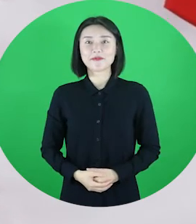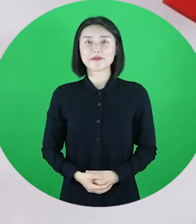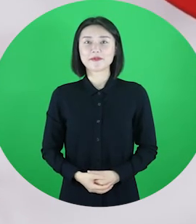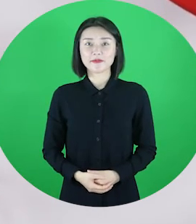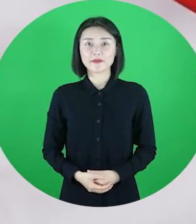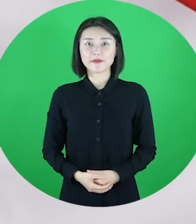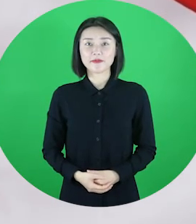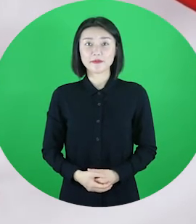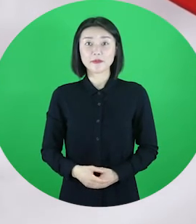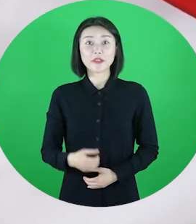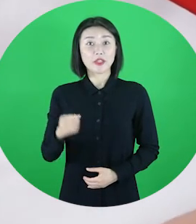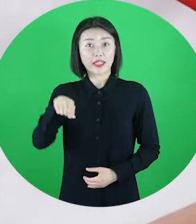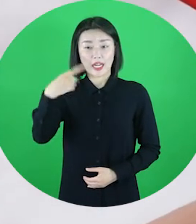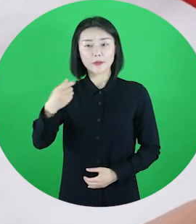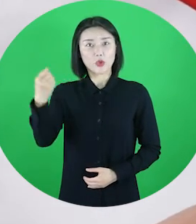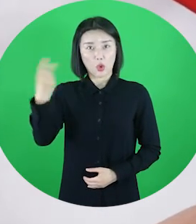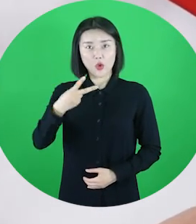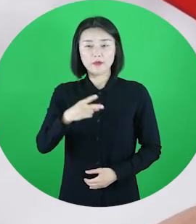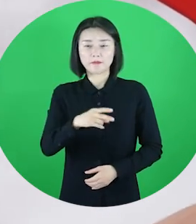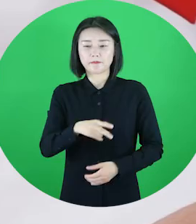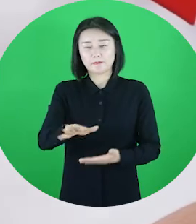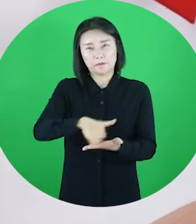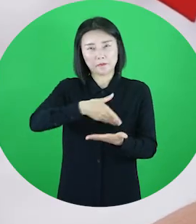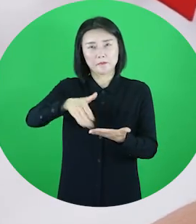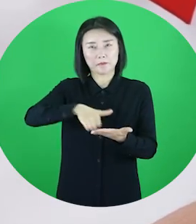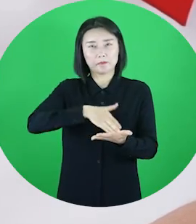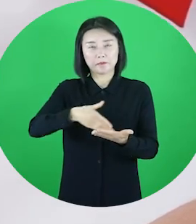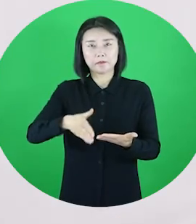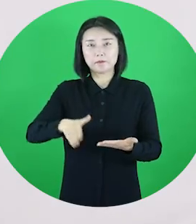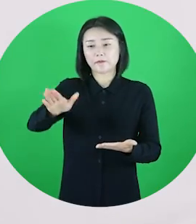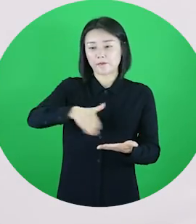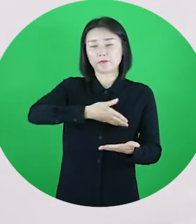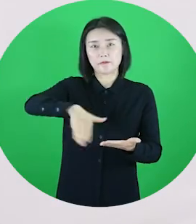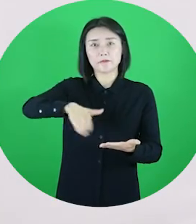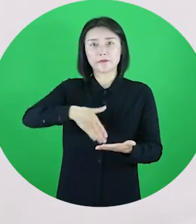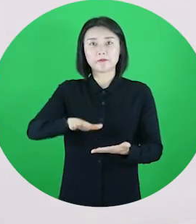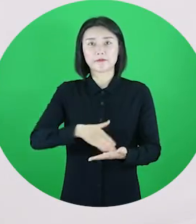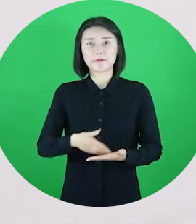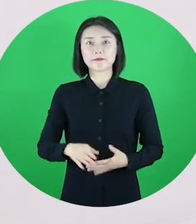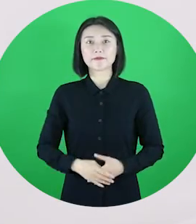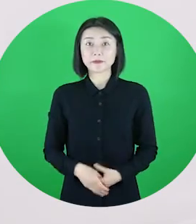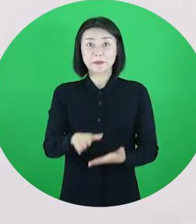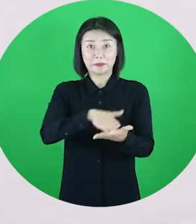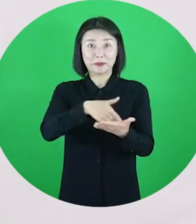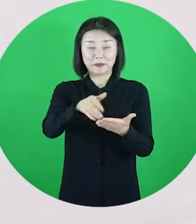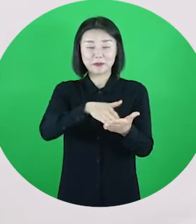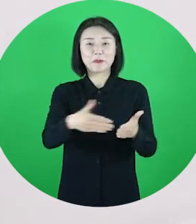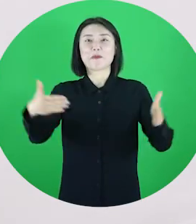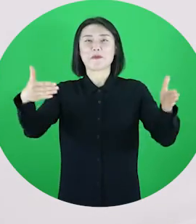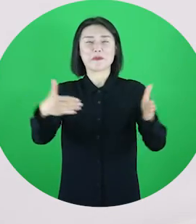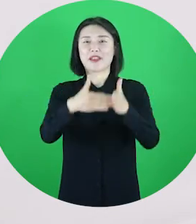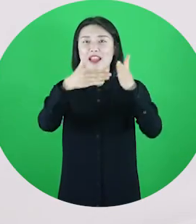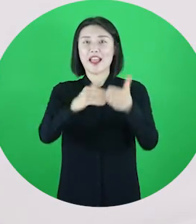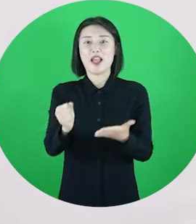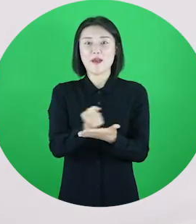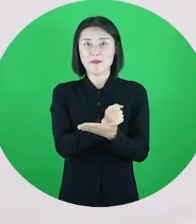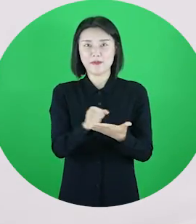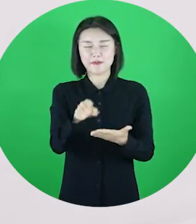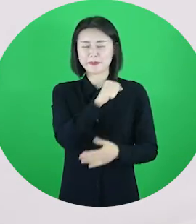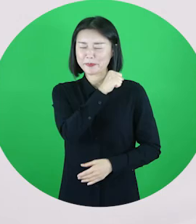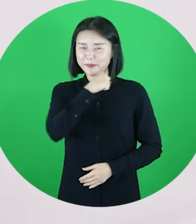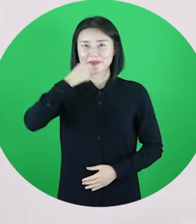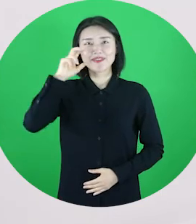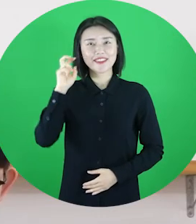네, 그리고 다시 잘 볶아줄게요. 이렇게 하면 볶음밥이 아주